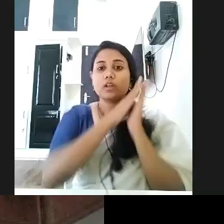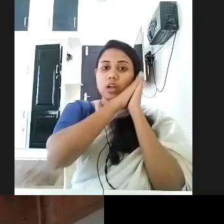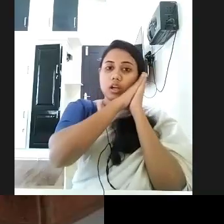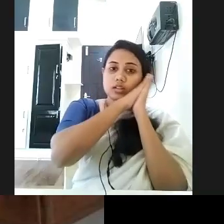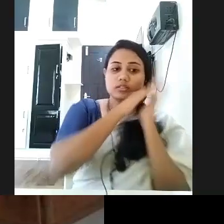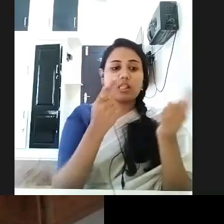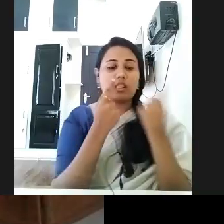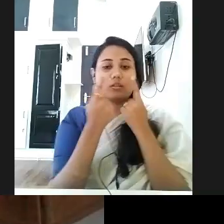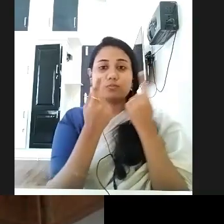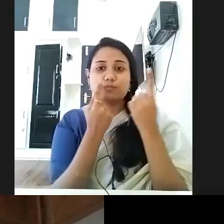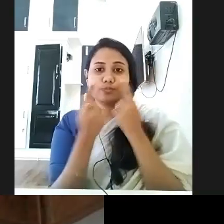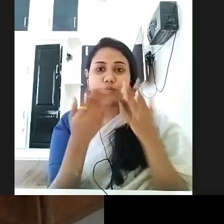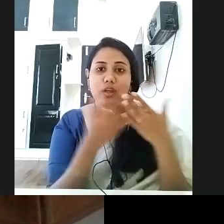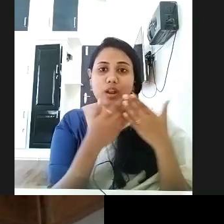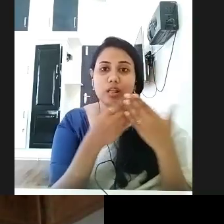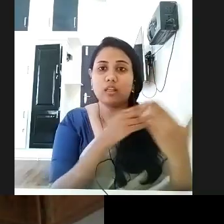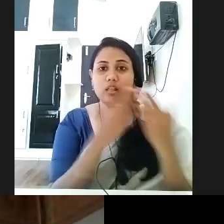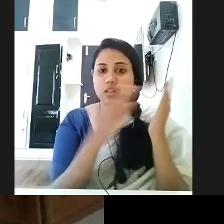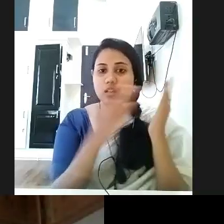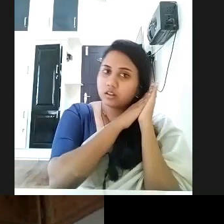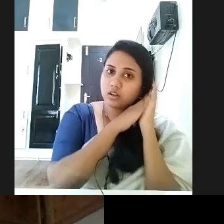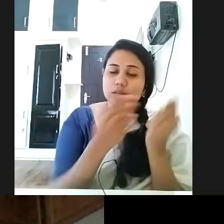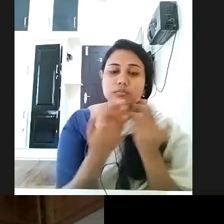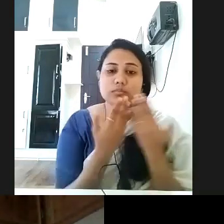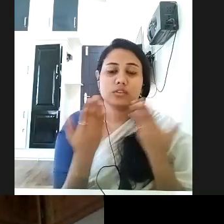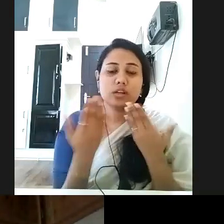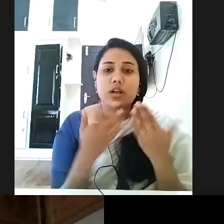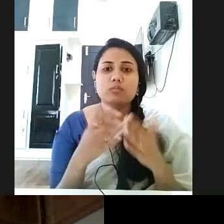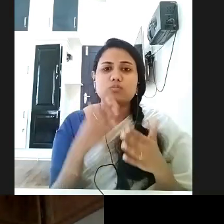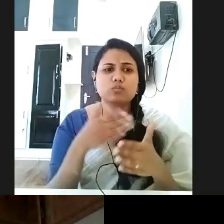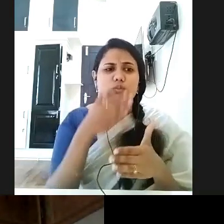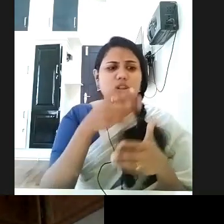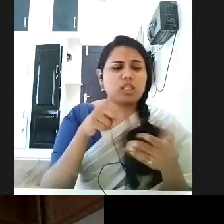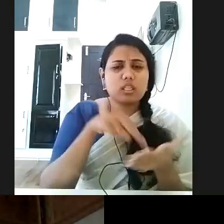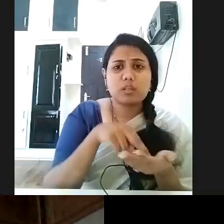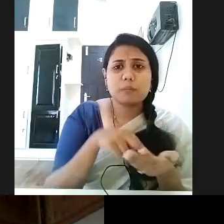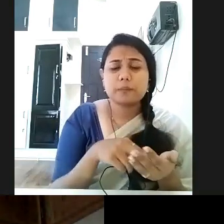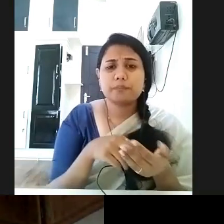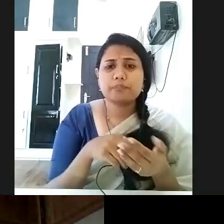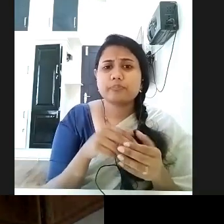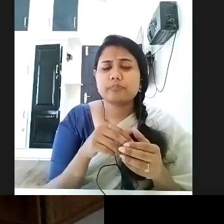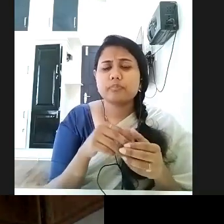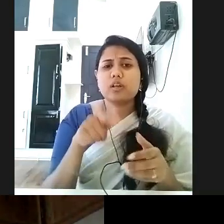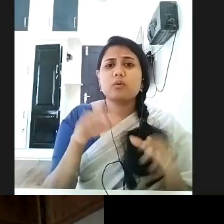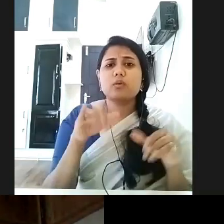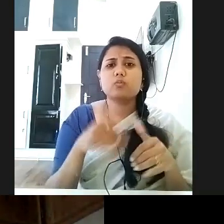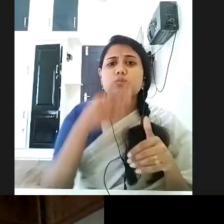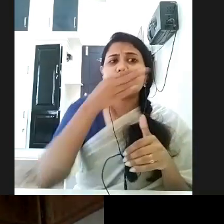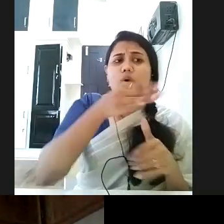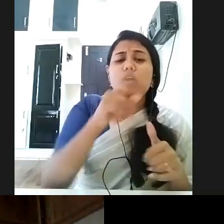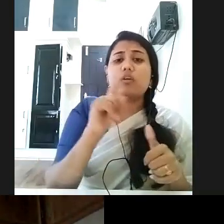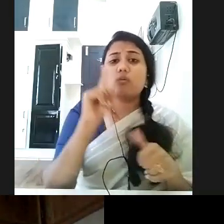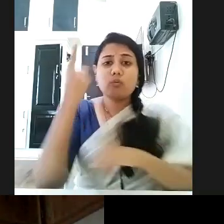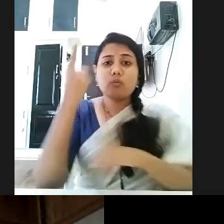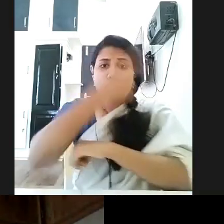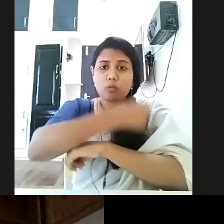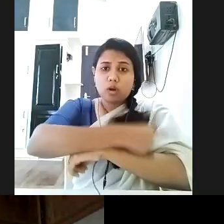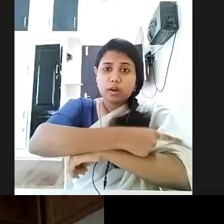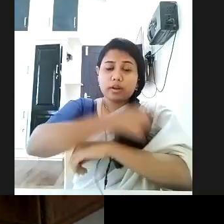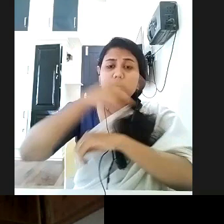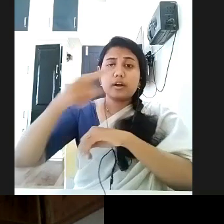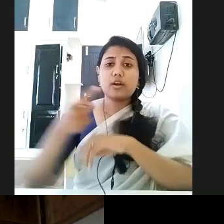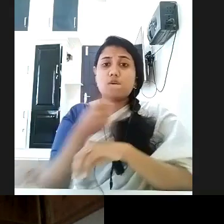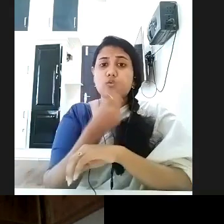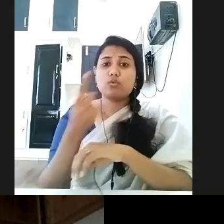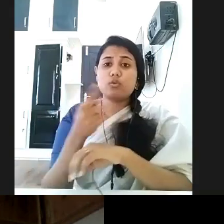മുമ്പേ പറഞ്ഞതാണ് മാം, ചെയ്തിട്ടില്ല. അപ്പൊ പിന്നെ ഇപ്പൊ വന്നു കഴിഞ്ഞാൽ നമുക്ക് ഒരു ദിവസം കൊണ്ട് എല്ലാം കണ്ടിട്ട് പോരാൻ